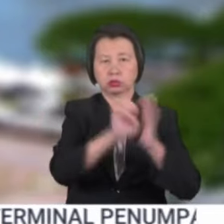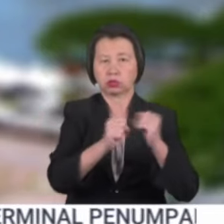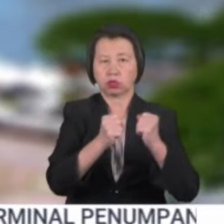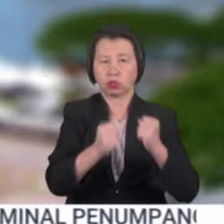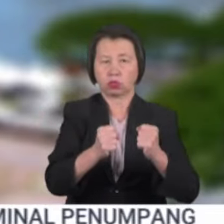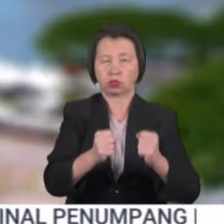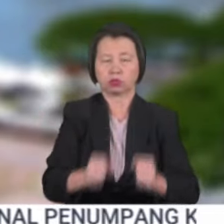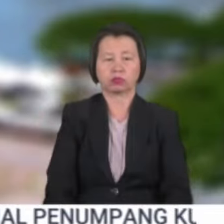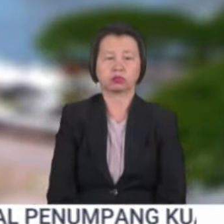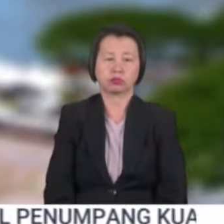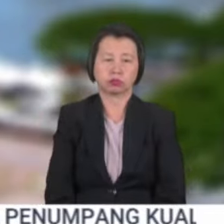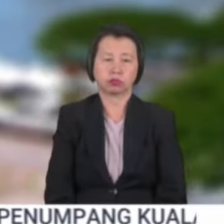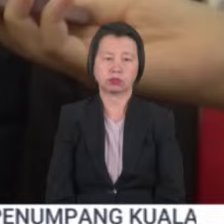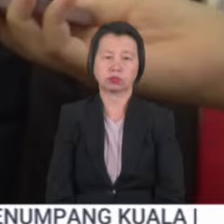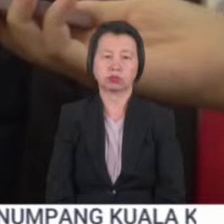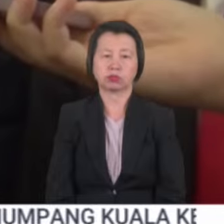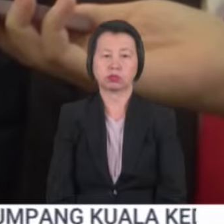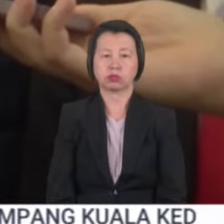kukuh.